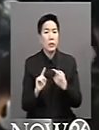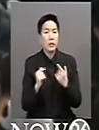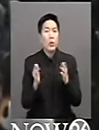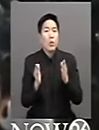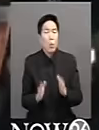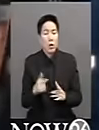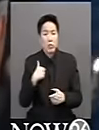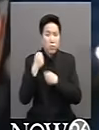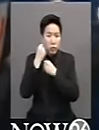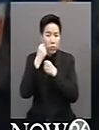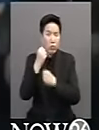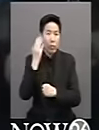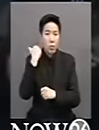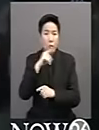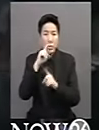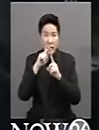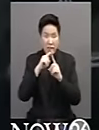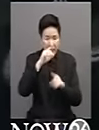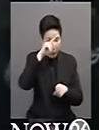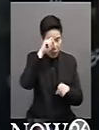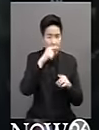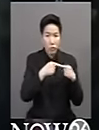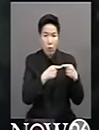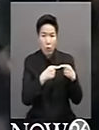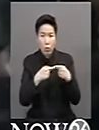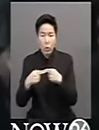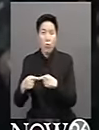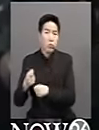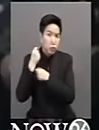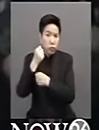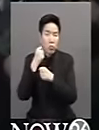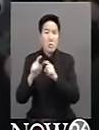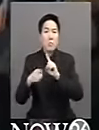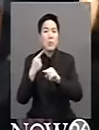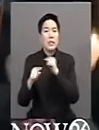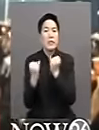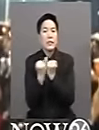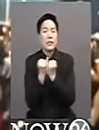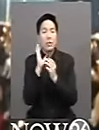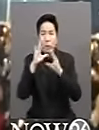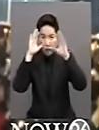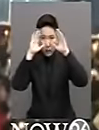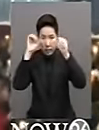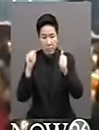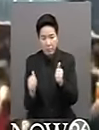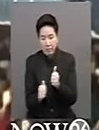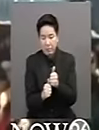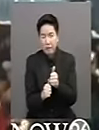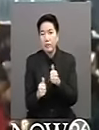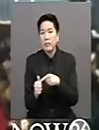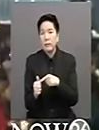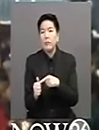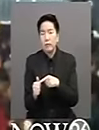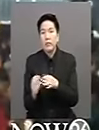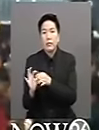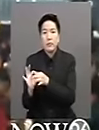การชุมนุมวันเสาร์ที่4แล้วครับหลังจากมีคดีความที่เพื่อนสนิทของประธานาธิบดีปาร์คกึนเฮนะฮะเข้า